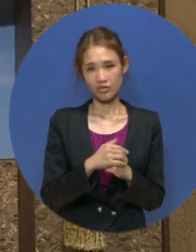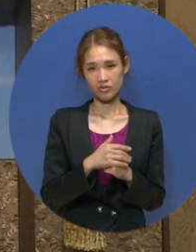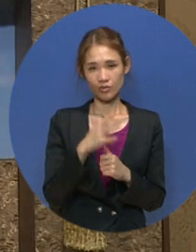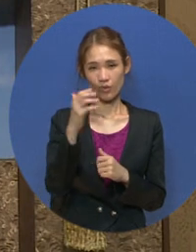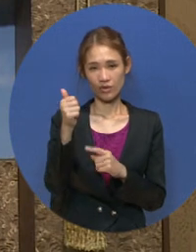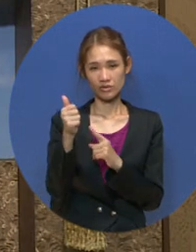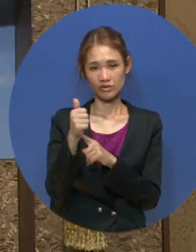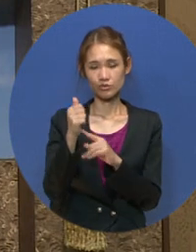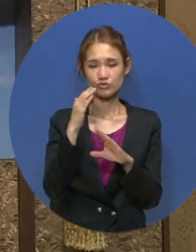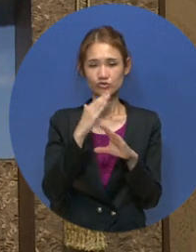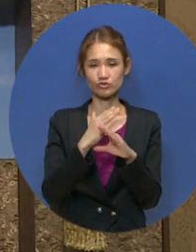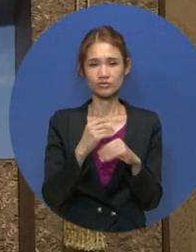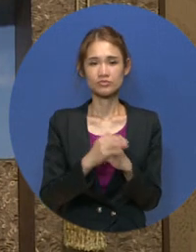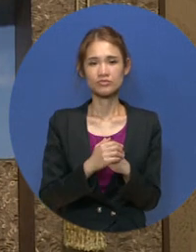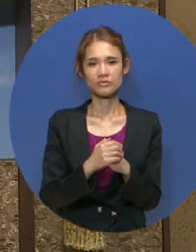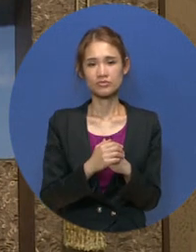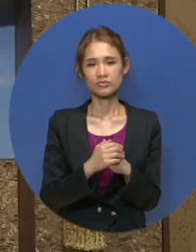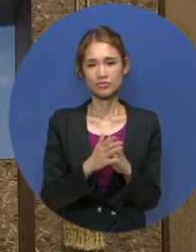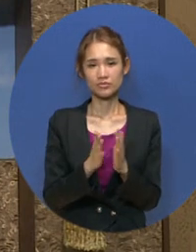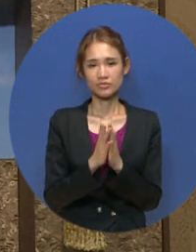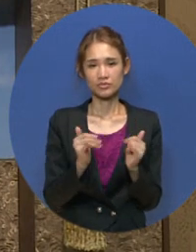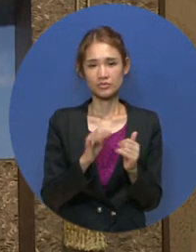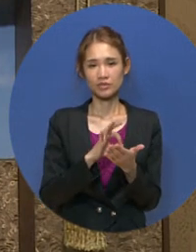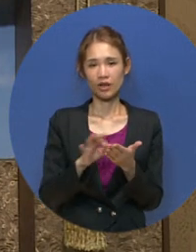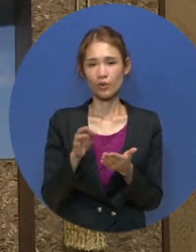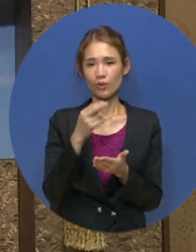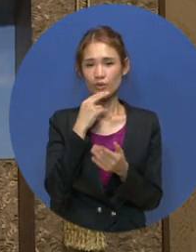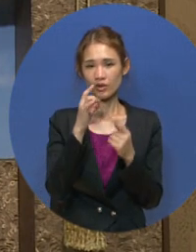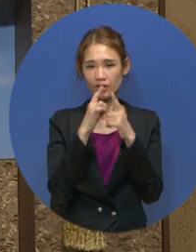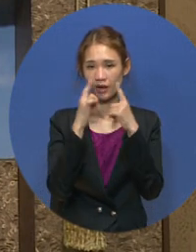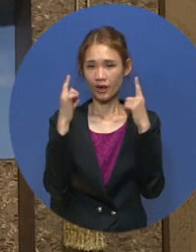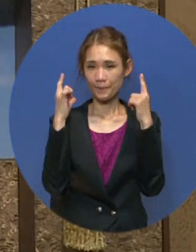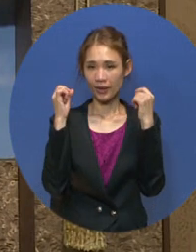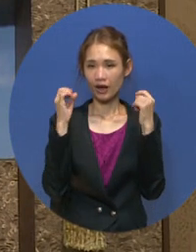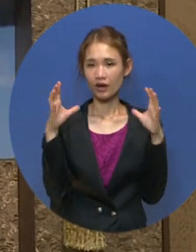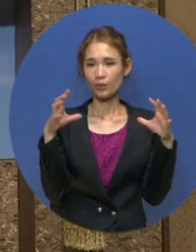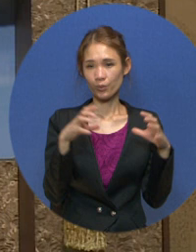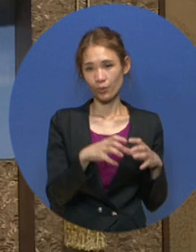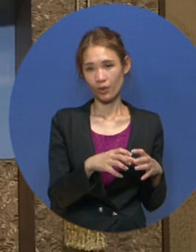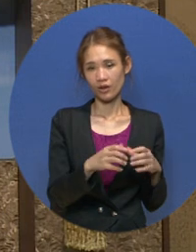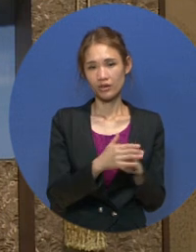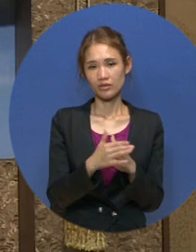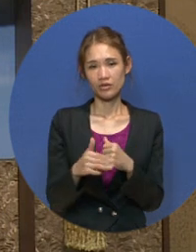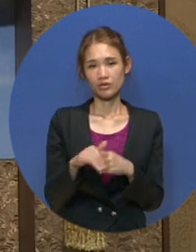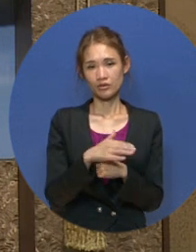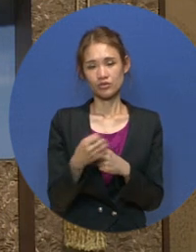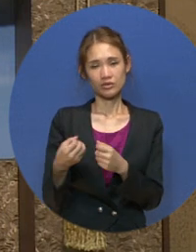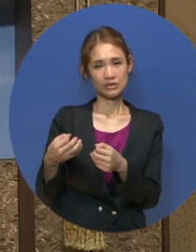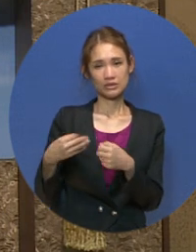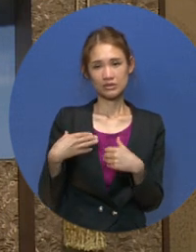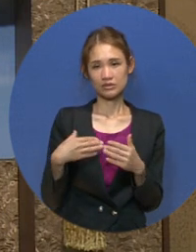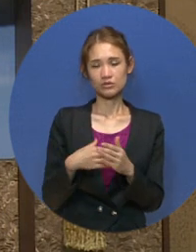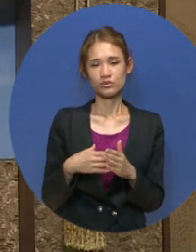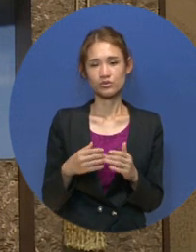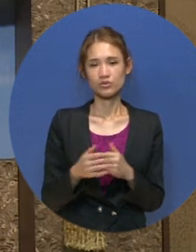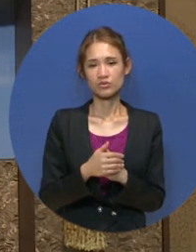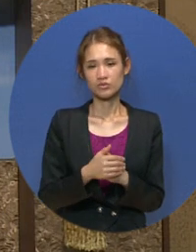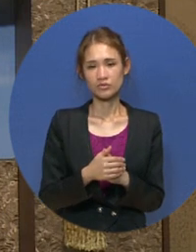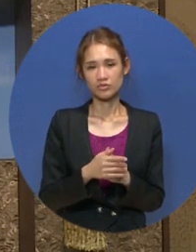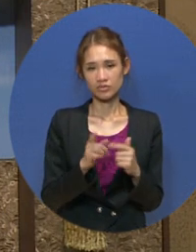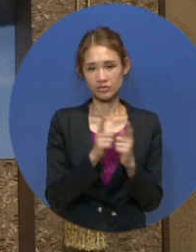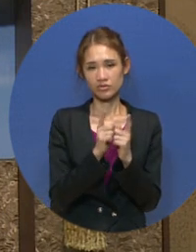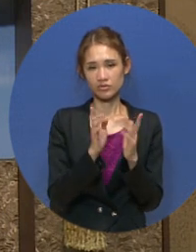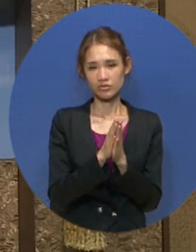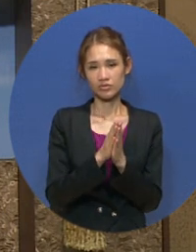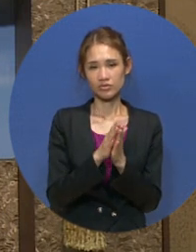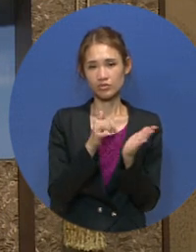원장님을 중심으로 본인들이 사용하지 않는 마스크들을 모아서 저희 쪽으로 기증해 주시고 또 실제로